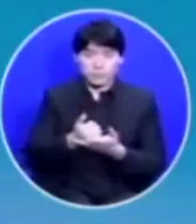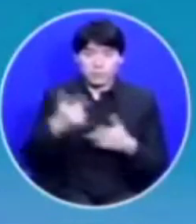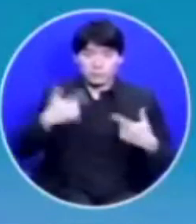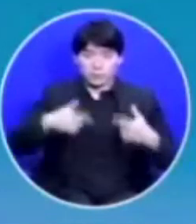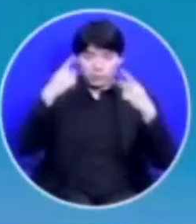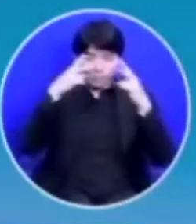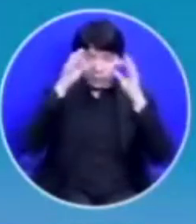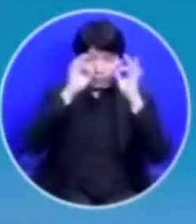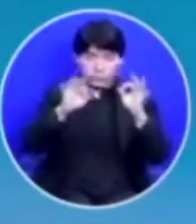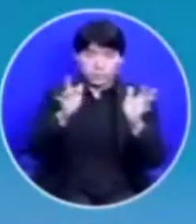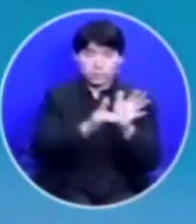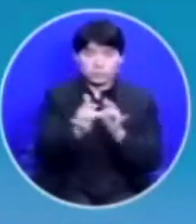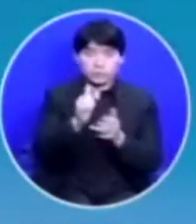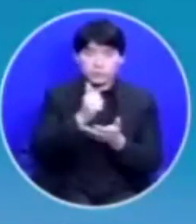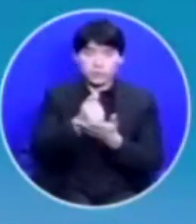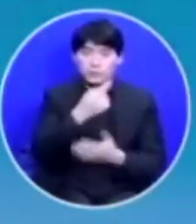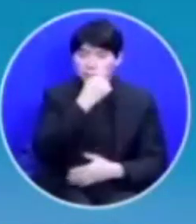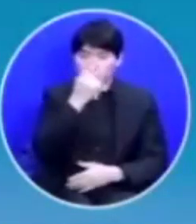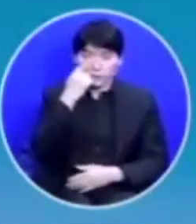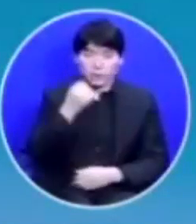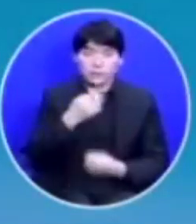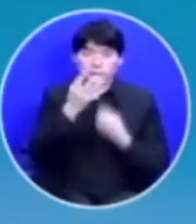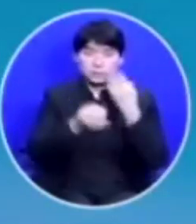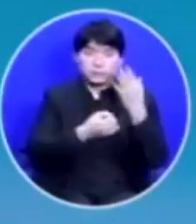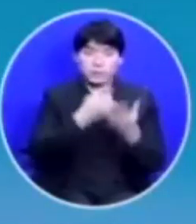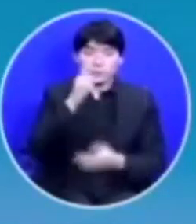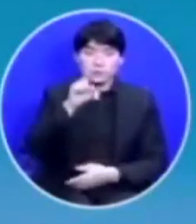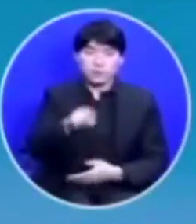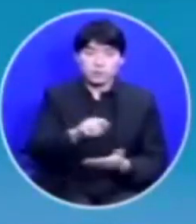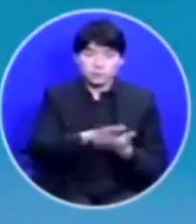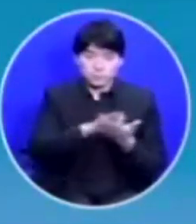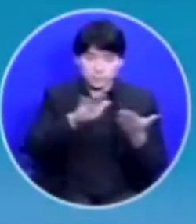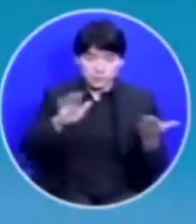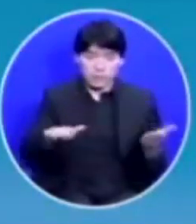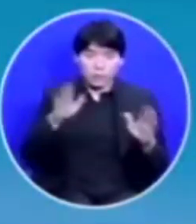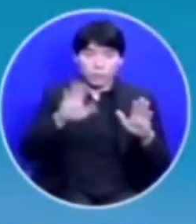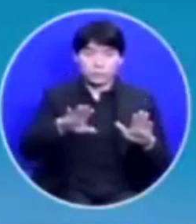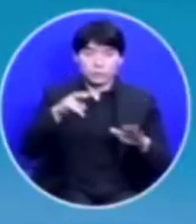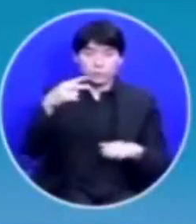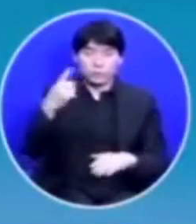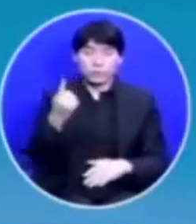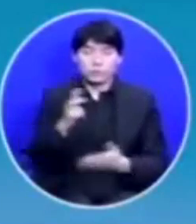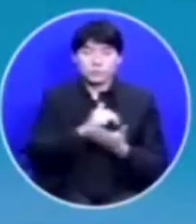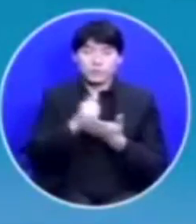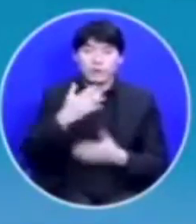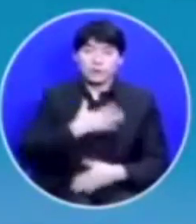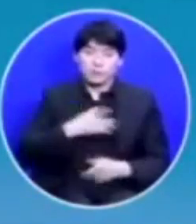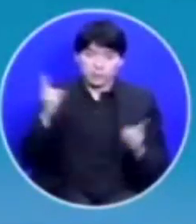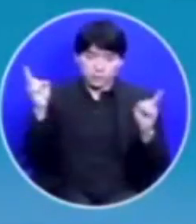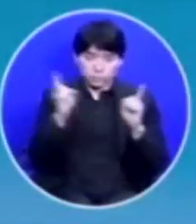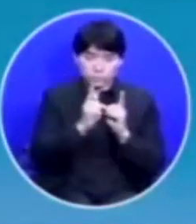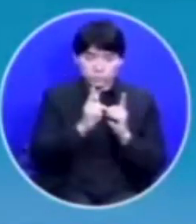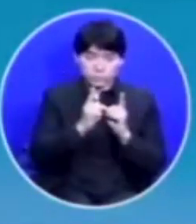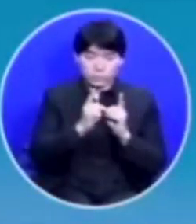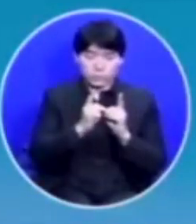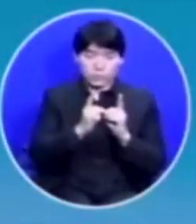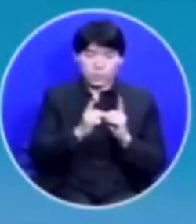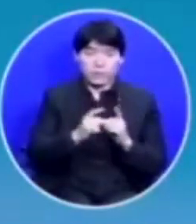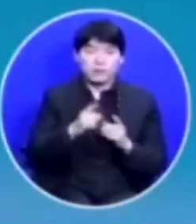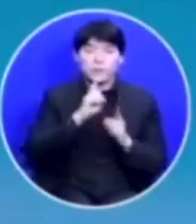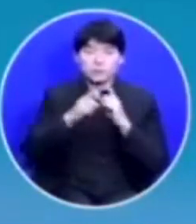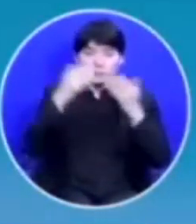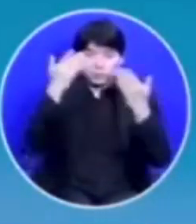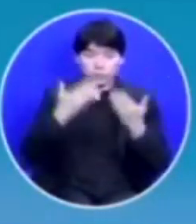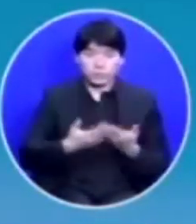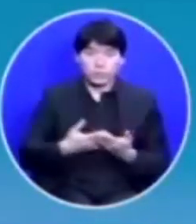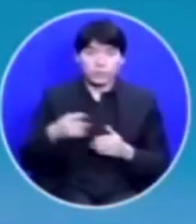그것을 자녀들에게 간증 해주는 것이 오늘도 주님이 나를 만날 내게 말씀하시고 내게